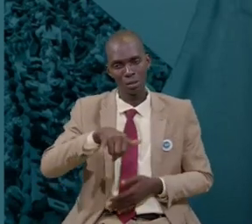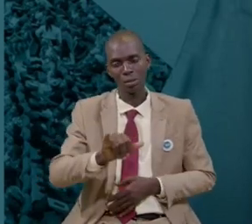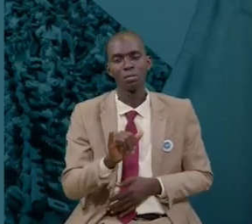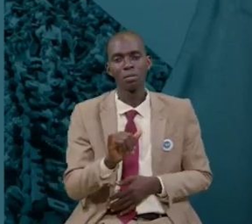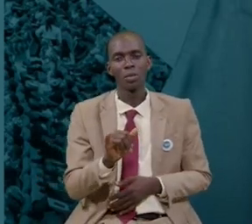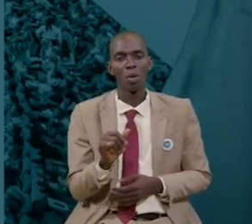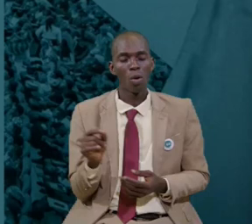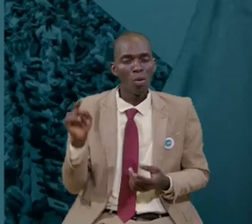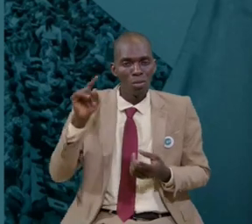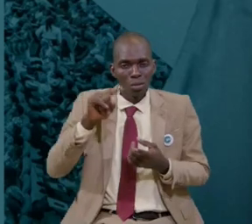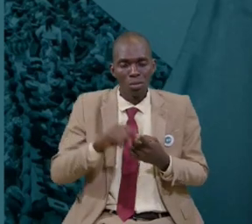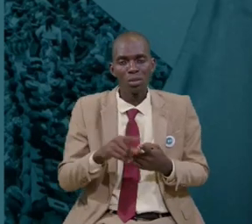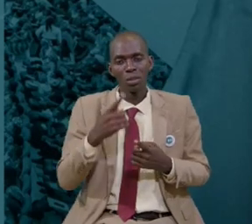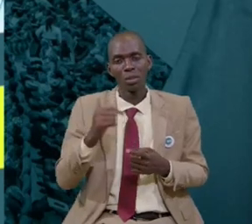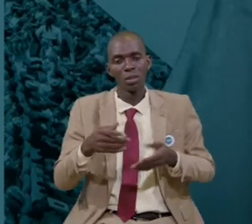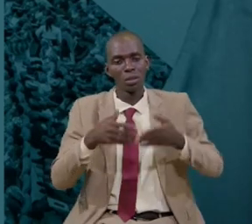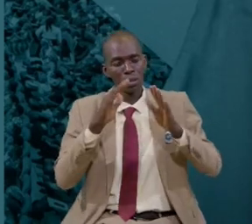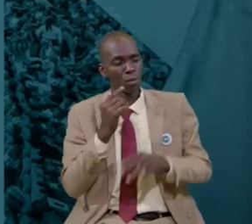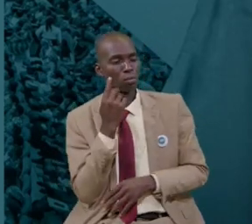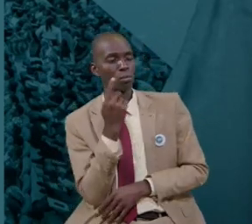Les conseillers doivent être